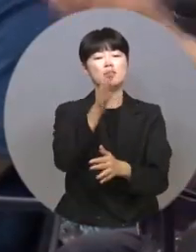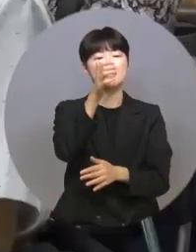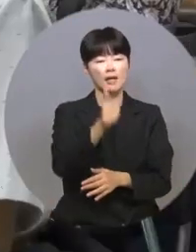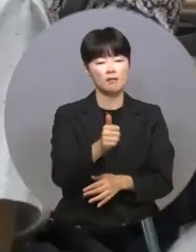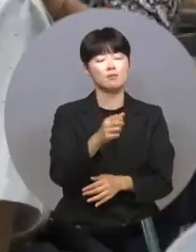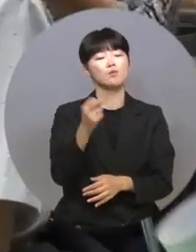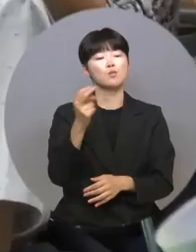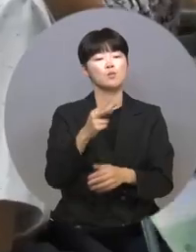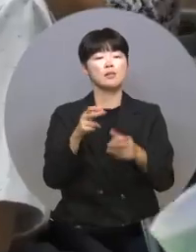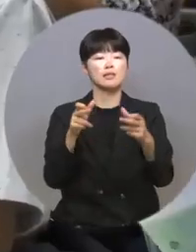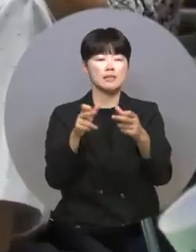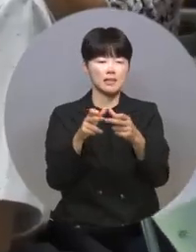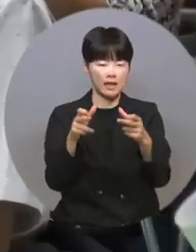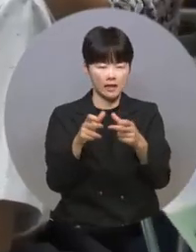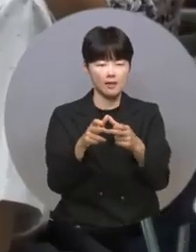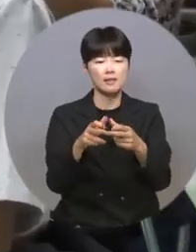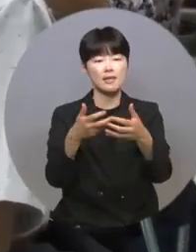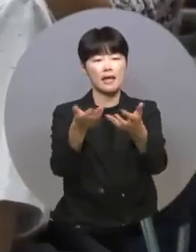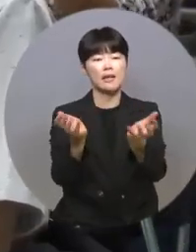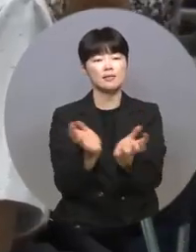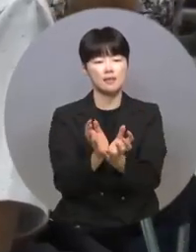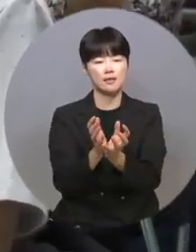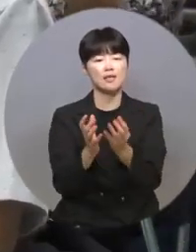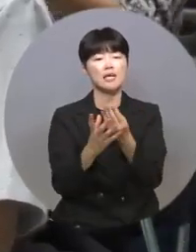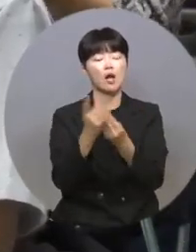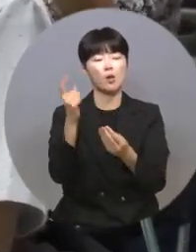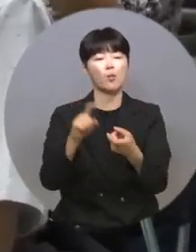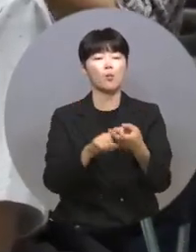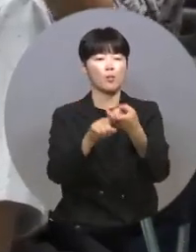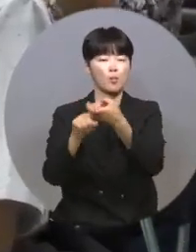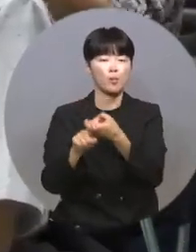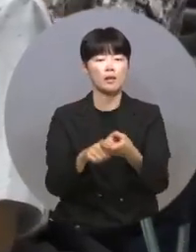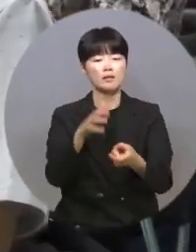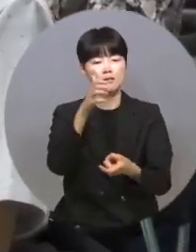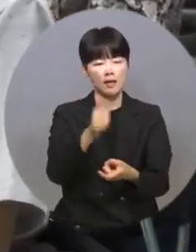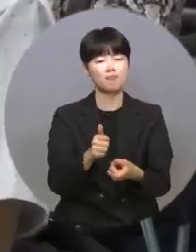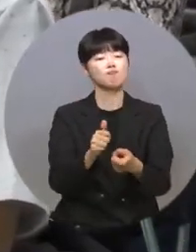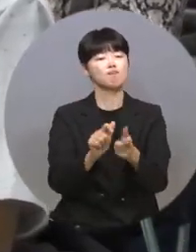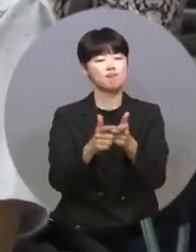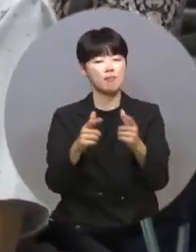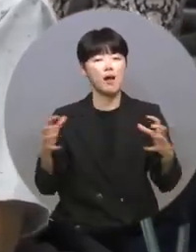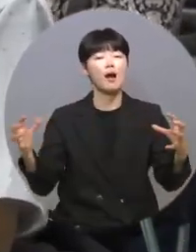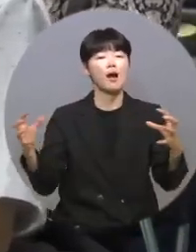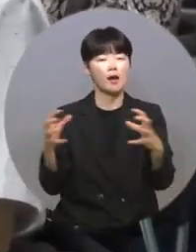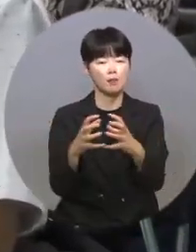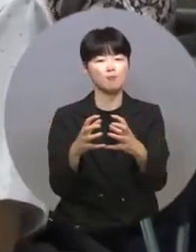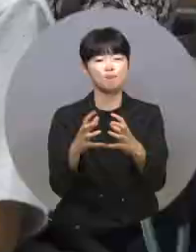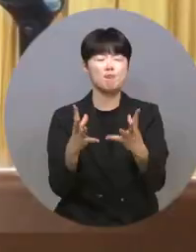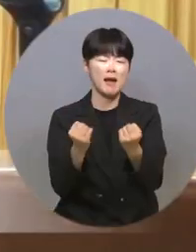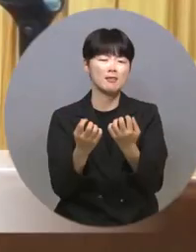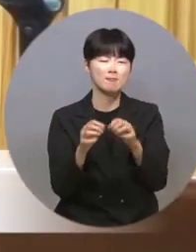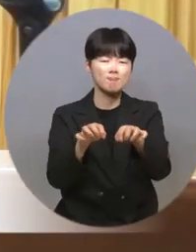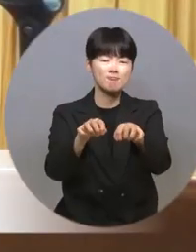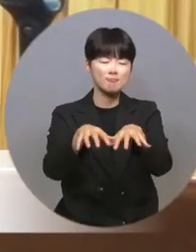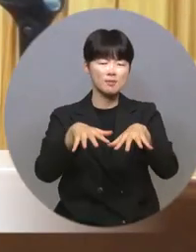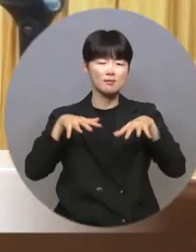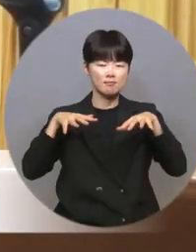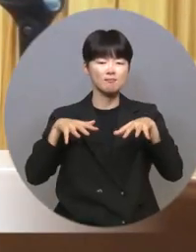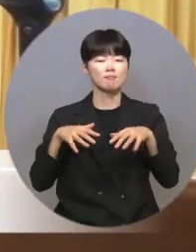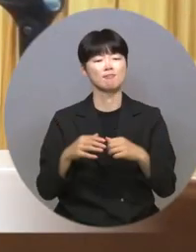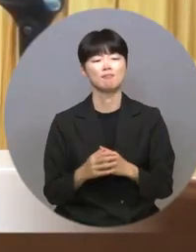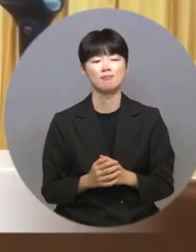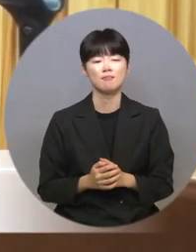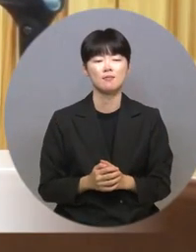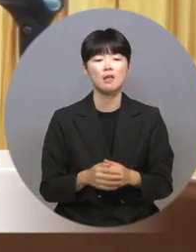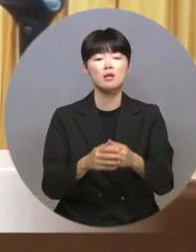장애인단체총연합회장, 장애인과 가족 350여 명 등이 참석한 가운데 대면 행사로 진행되었습니다. 전주시 앞으로